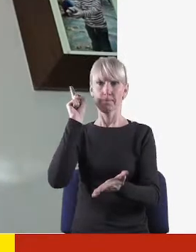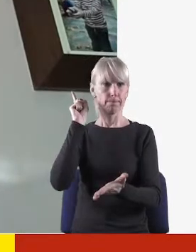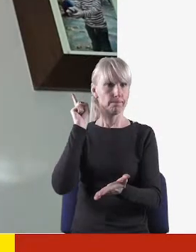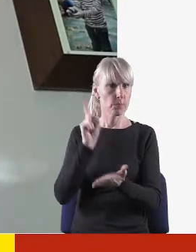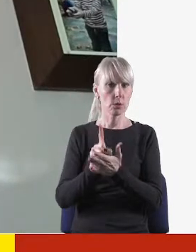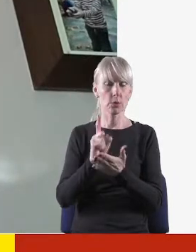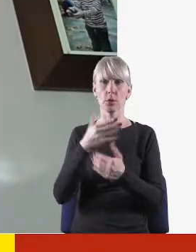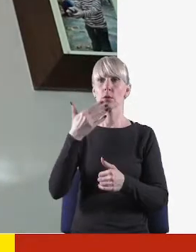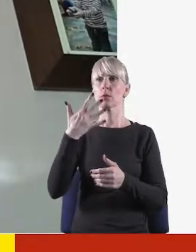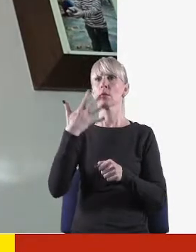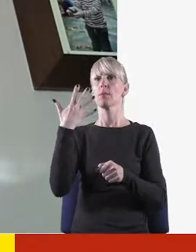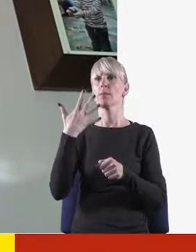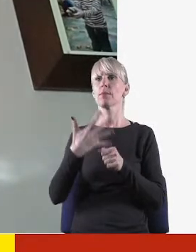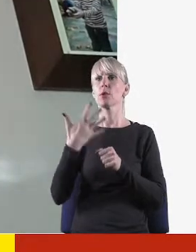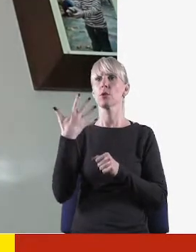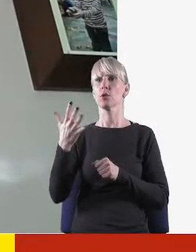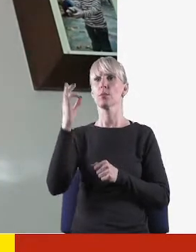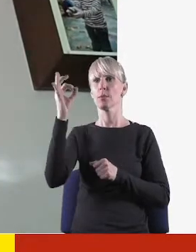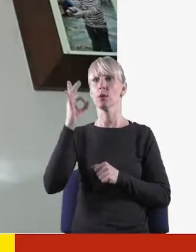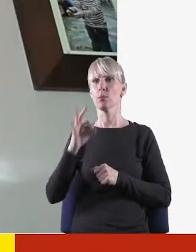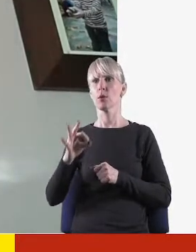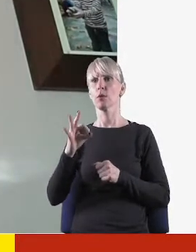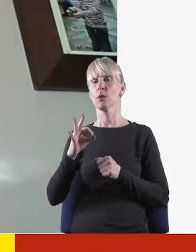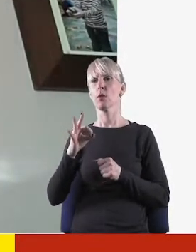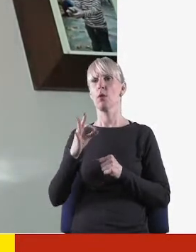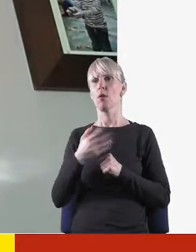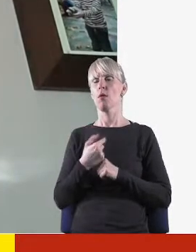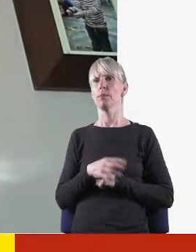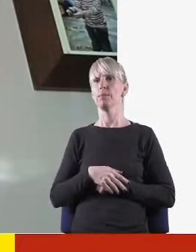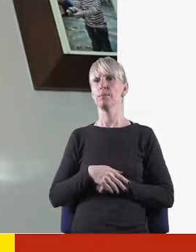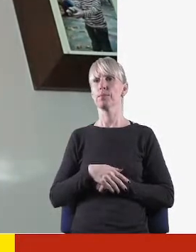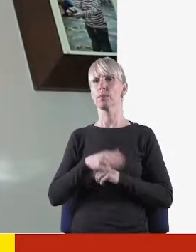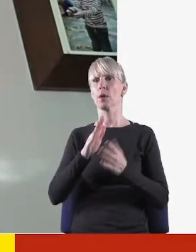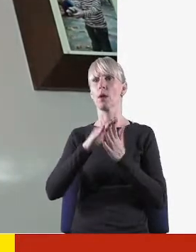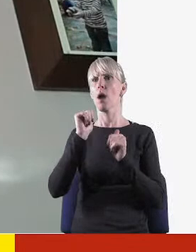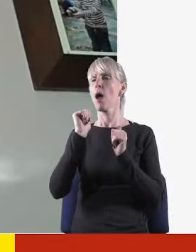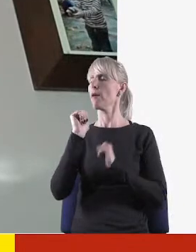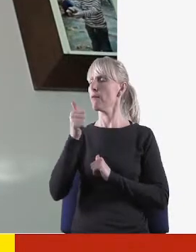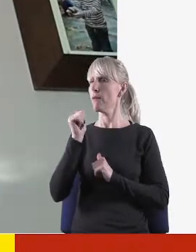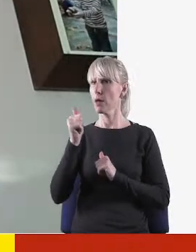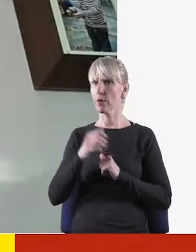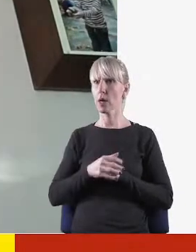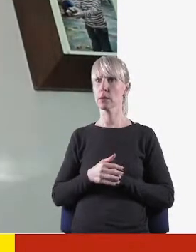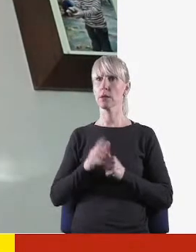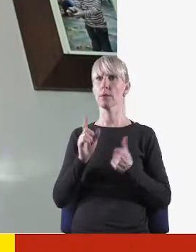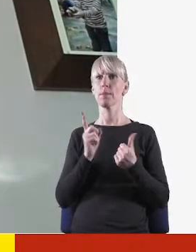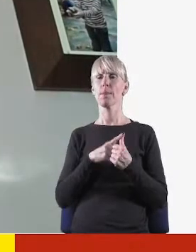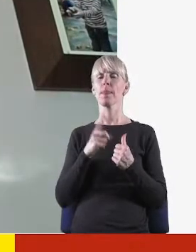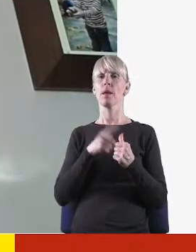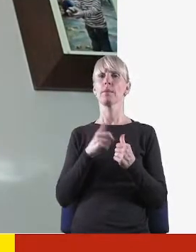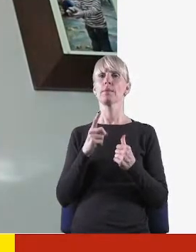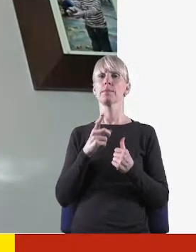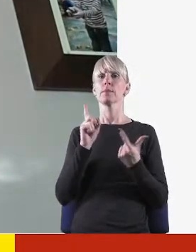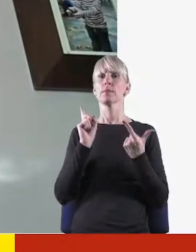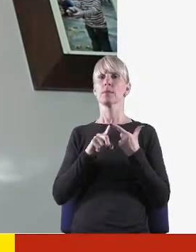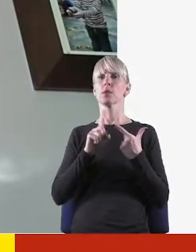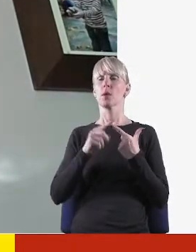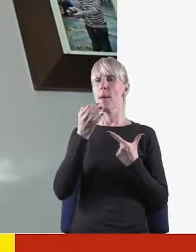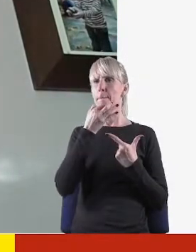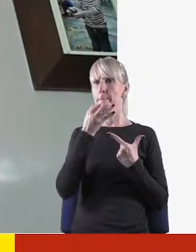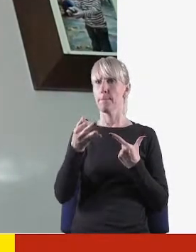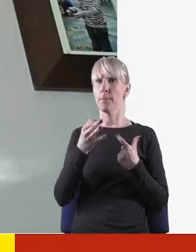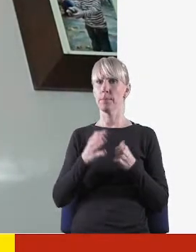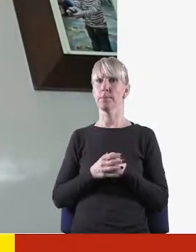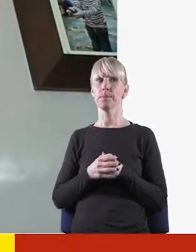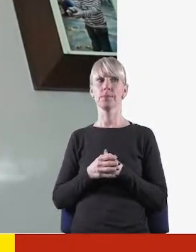tylko 55% słuchaczy osiągnęło kwalifikacje. To jest jedno moje pytanie. A drugie pytanie